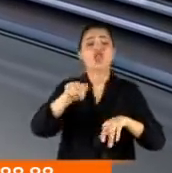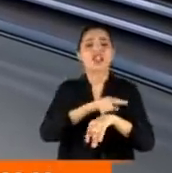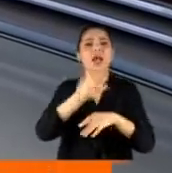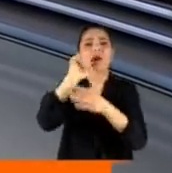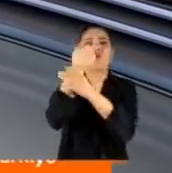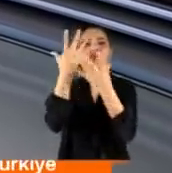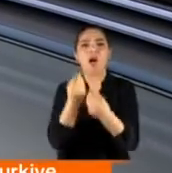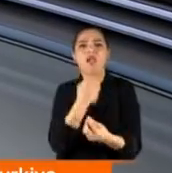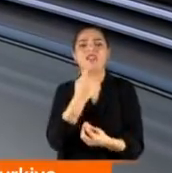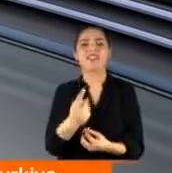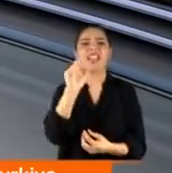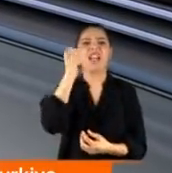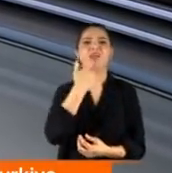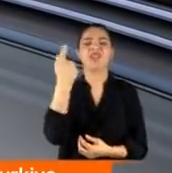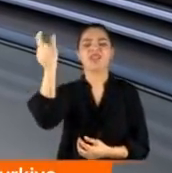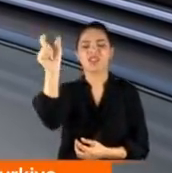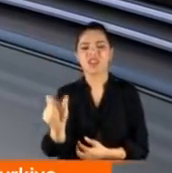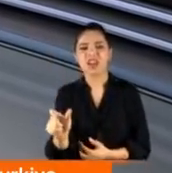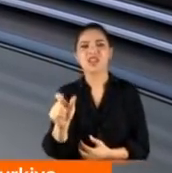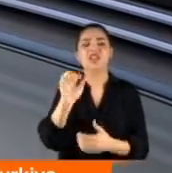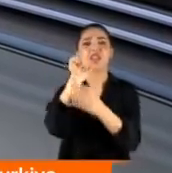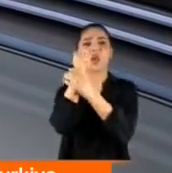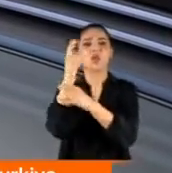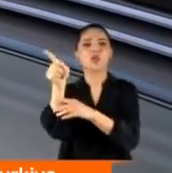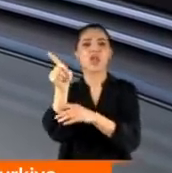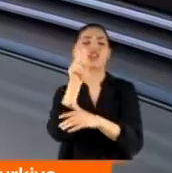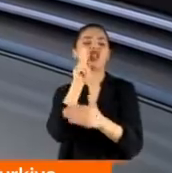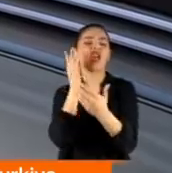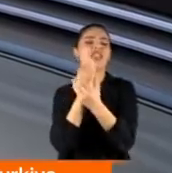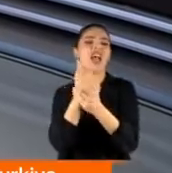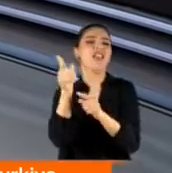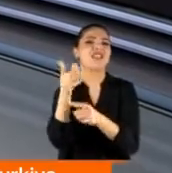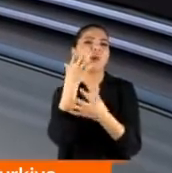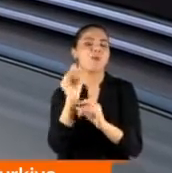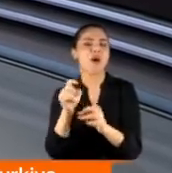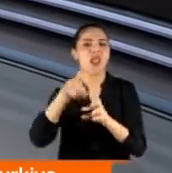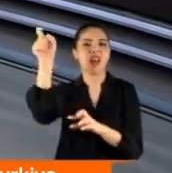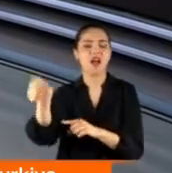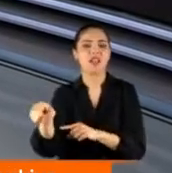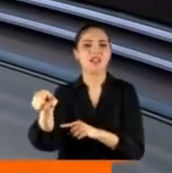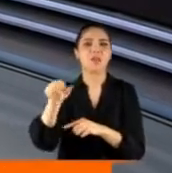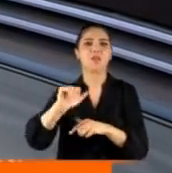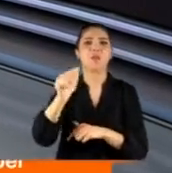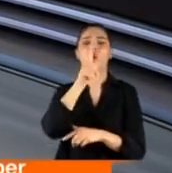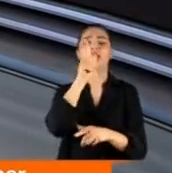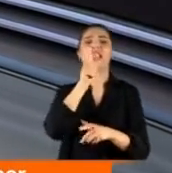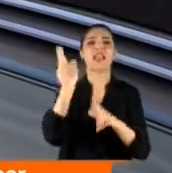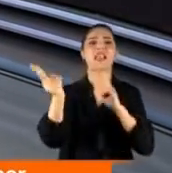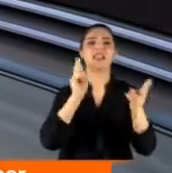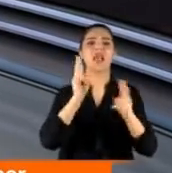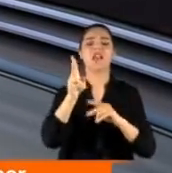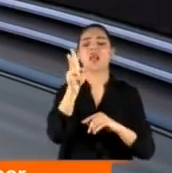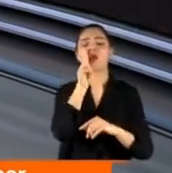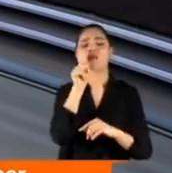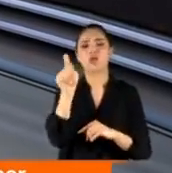demişti. 62 yaşında bize veda eden ustanın son dersiydi bu, Rasim Öztekin'in. Bugün Ses Tiyatrosu'nda